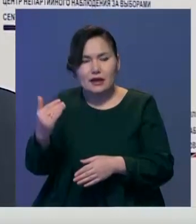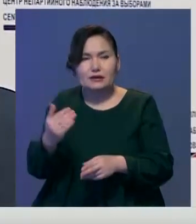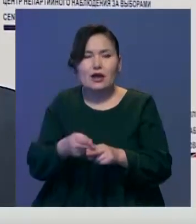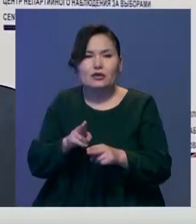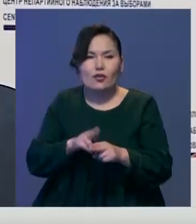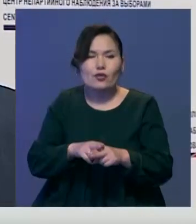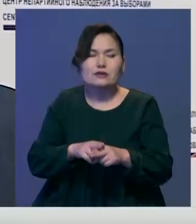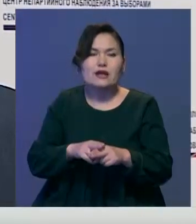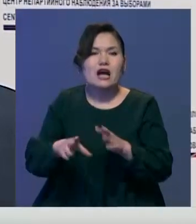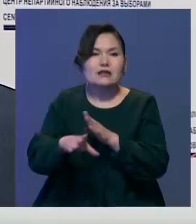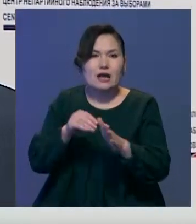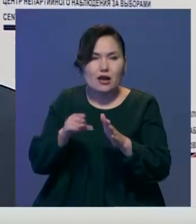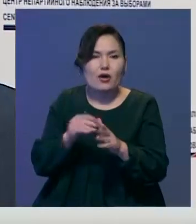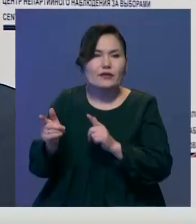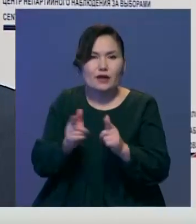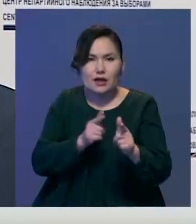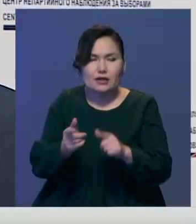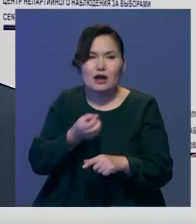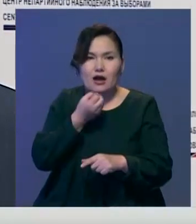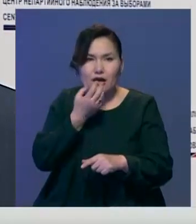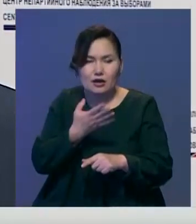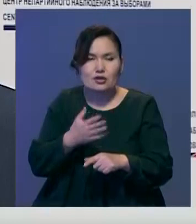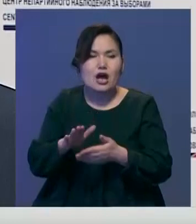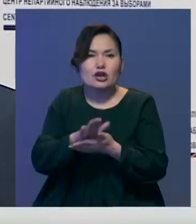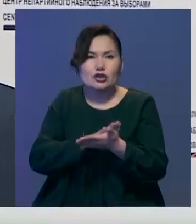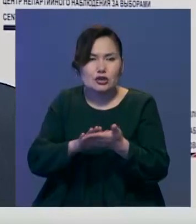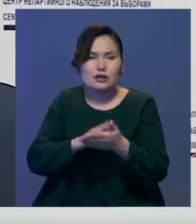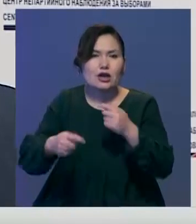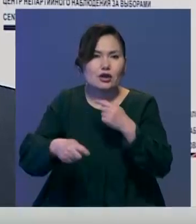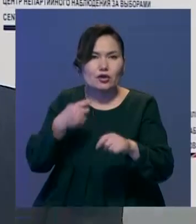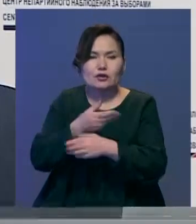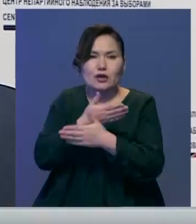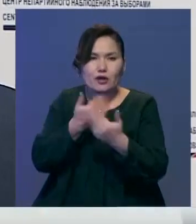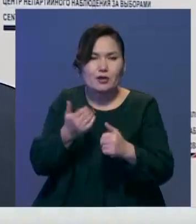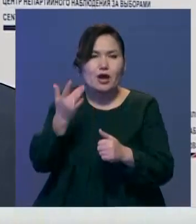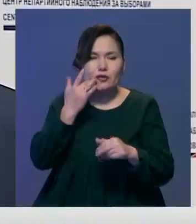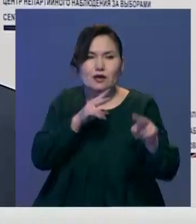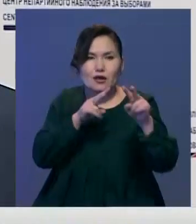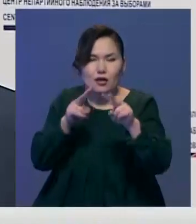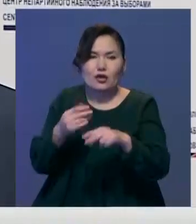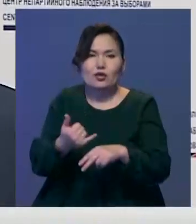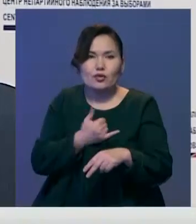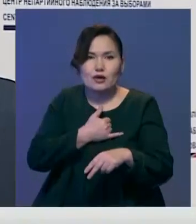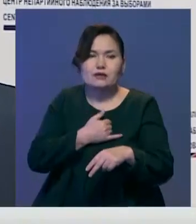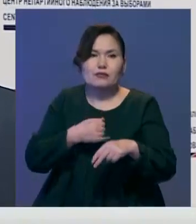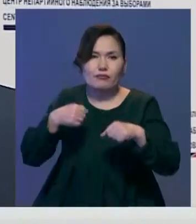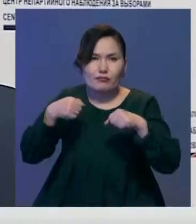дайындығына көңіліміз толады. Біздің ойымызша әрбір учаскедегі жағдайды саралап отыруға толық мүмкіндік